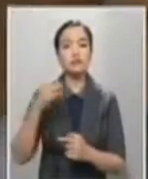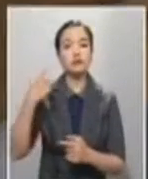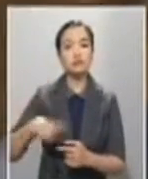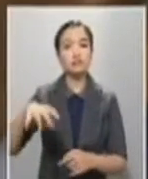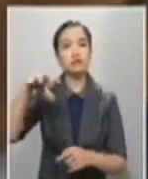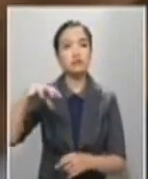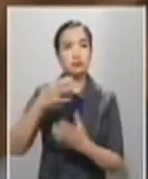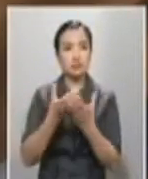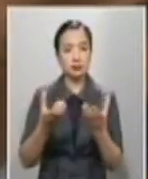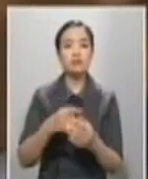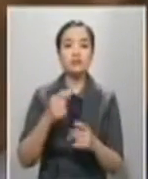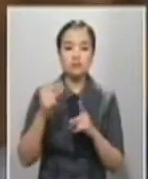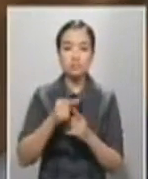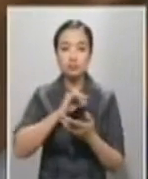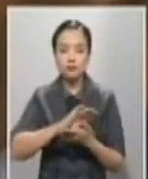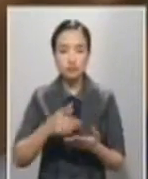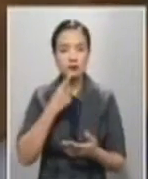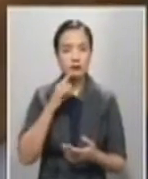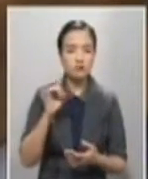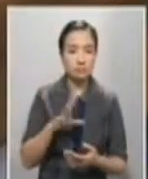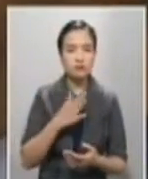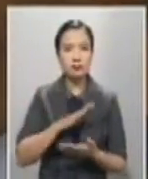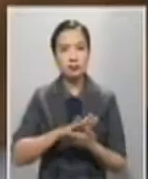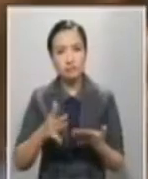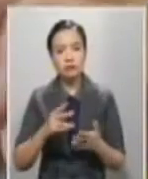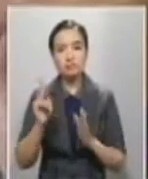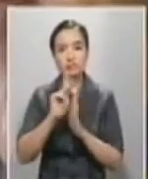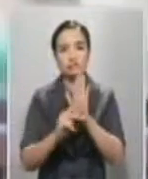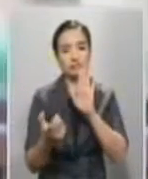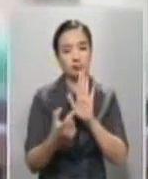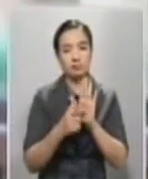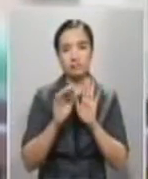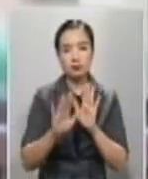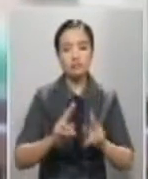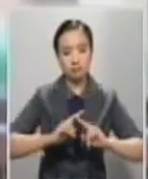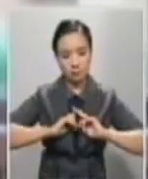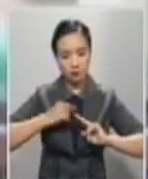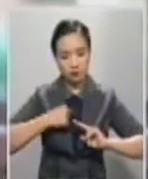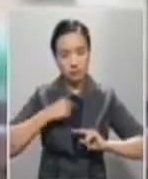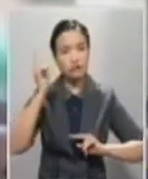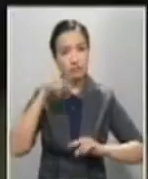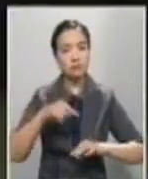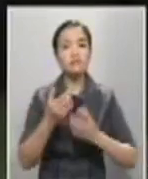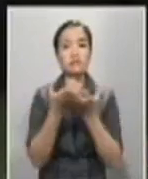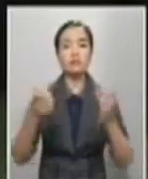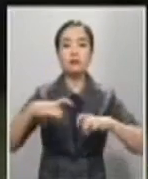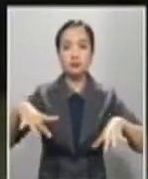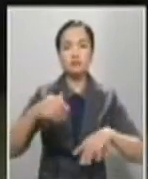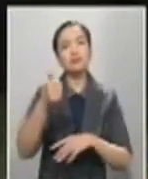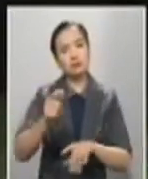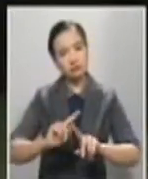อยคำก้าวร้าวรุนแรงหยาบคายไม่เคยปรากฏในกฎหมายมาก่อนส่วนตัวมองว่าอาจจะถูกชี้ว่าขัดรัฐธรรมนูญ